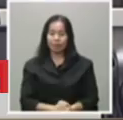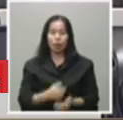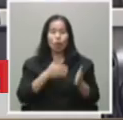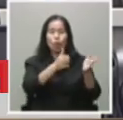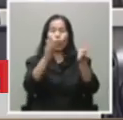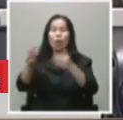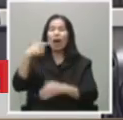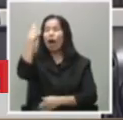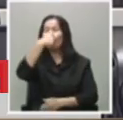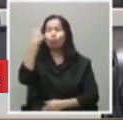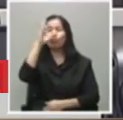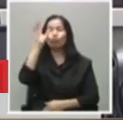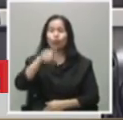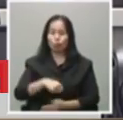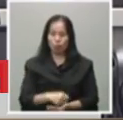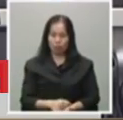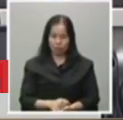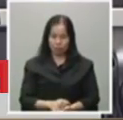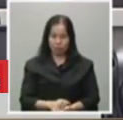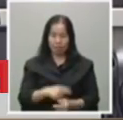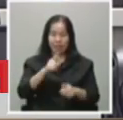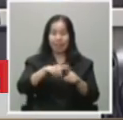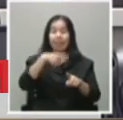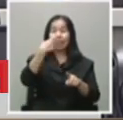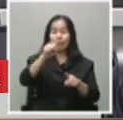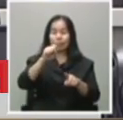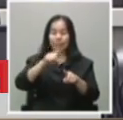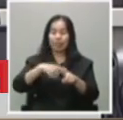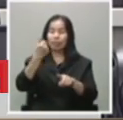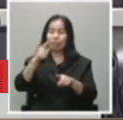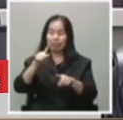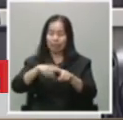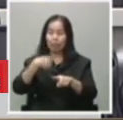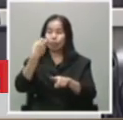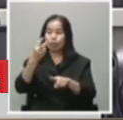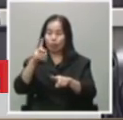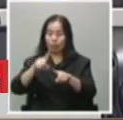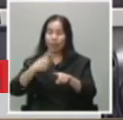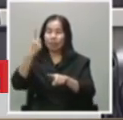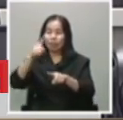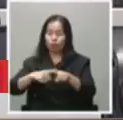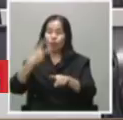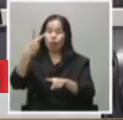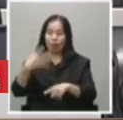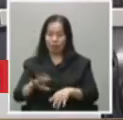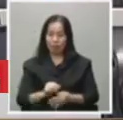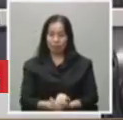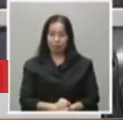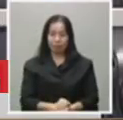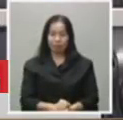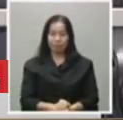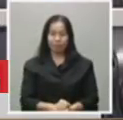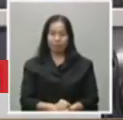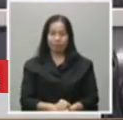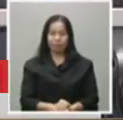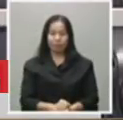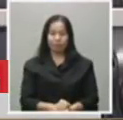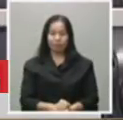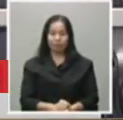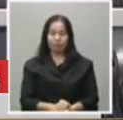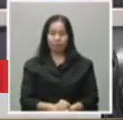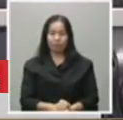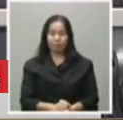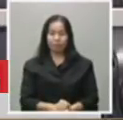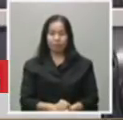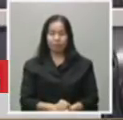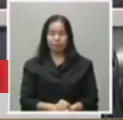ใครตุลาสิงหาตุลาพฤศจิกาธันวามกรากุมภา5เดือนครับท่านประธานที่เคารพ